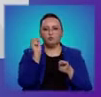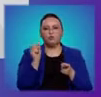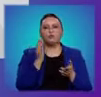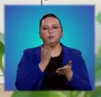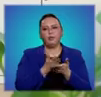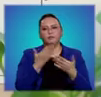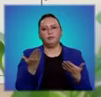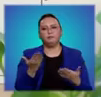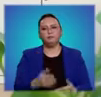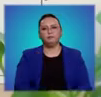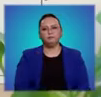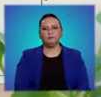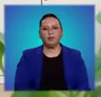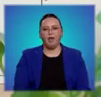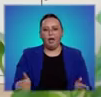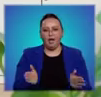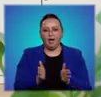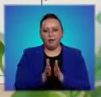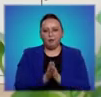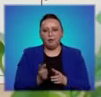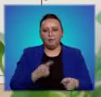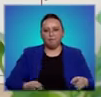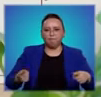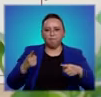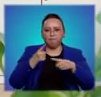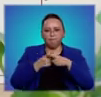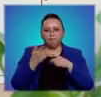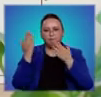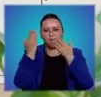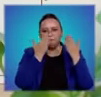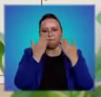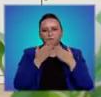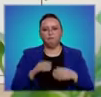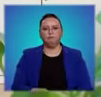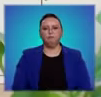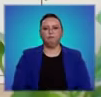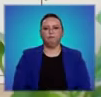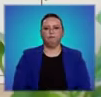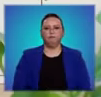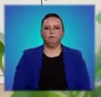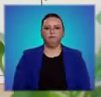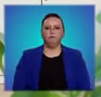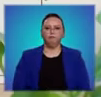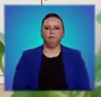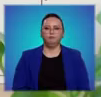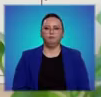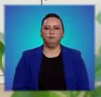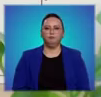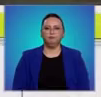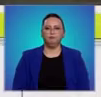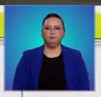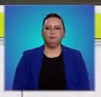болох байжээ. За, амцдаа дахин нэг уншия. Бороо намжих уу, бороо асгарах